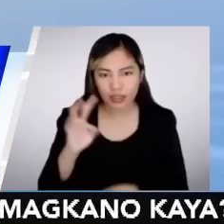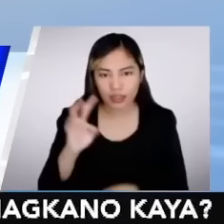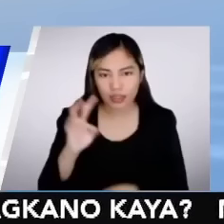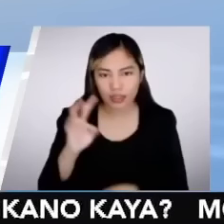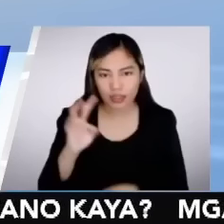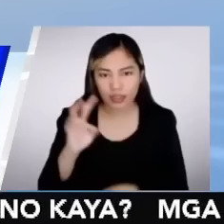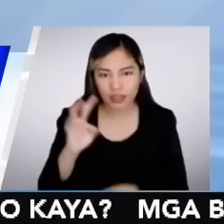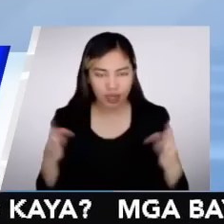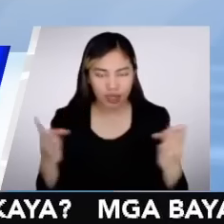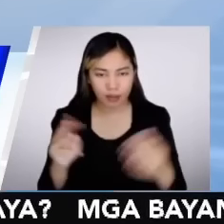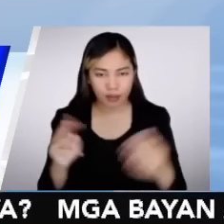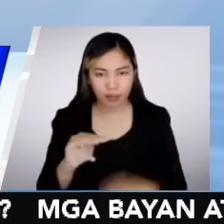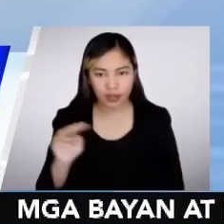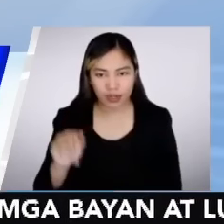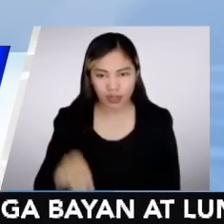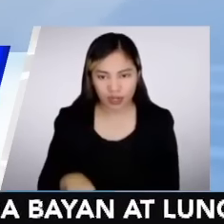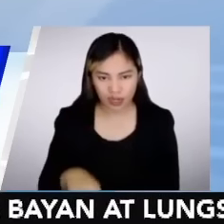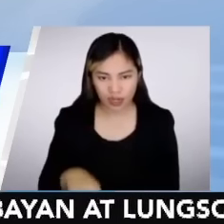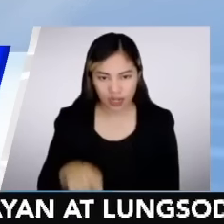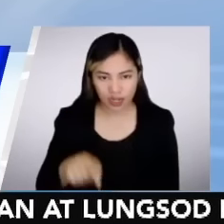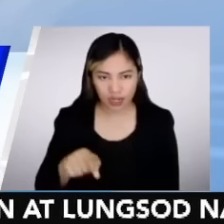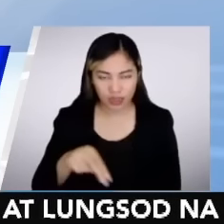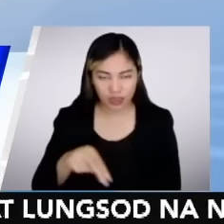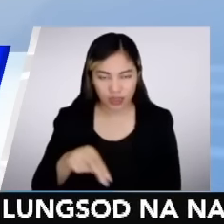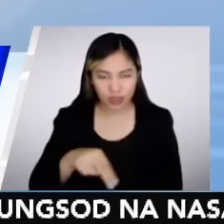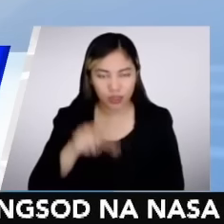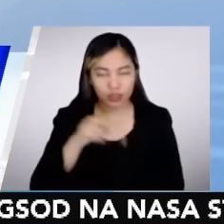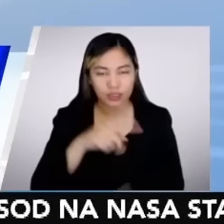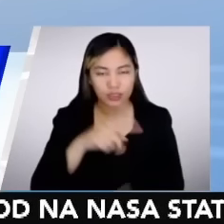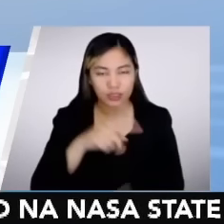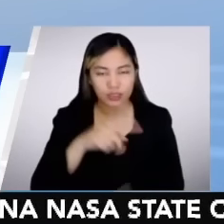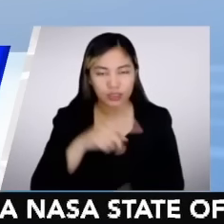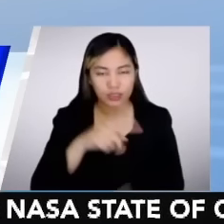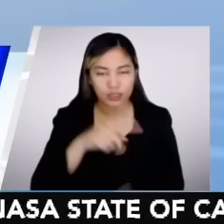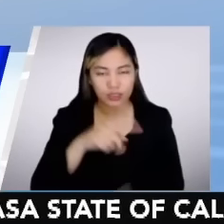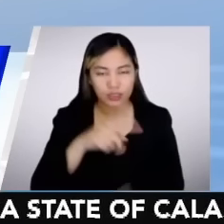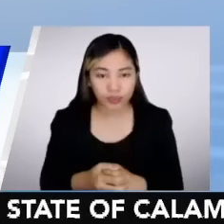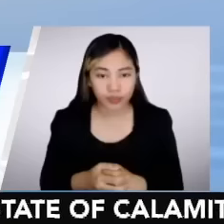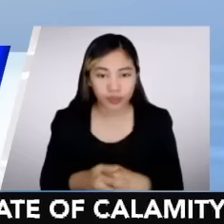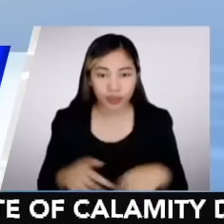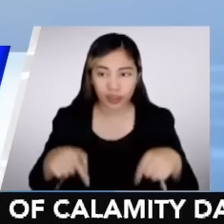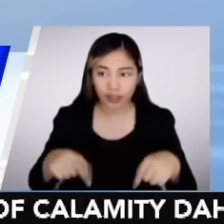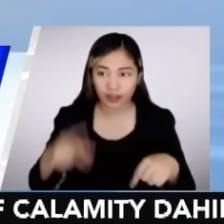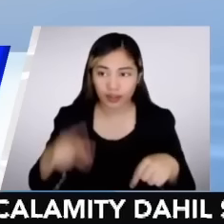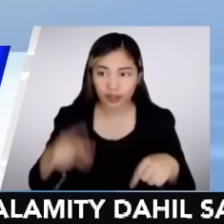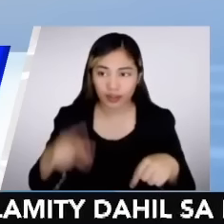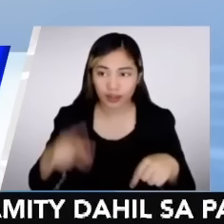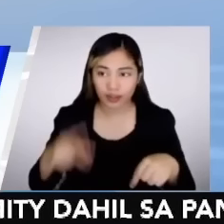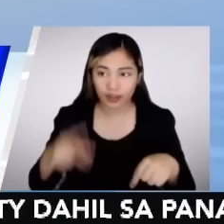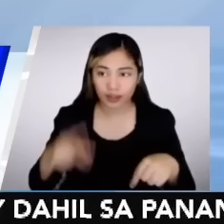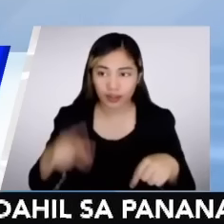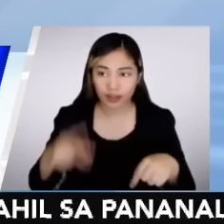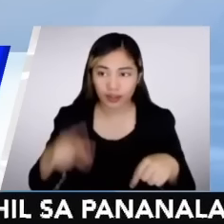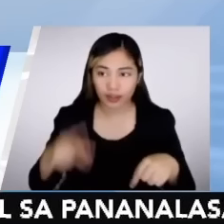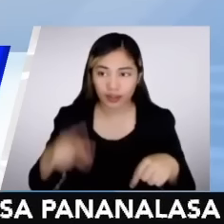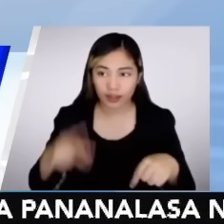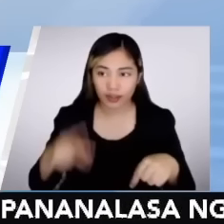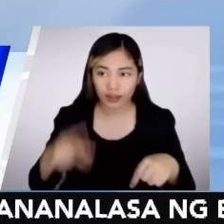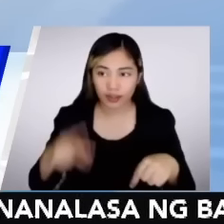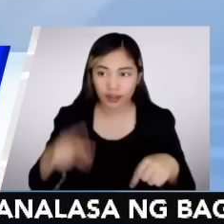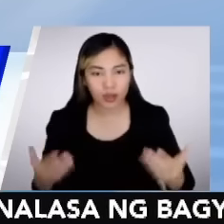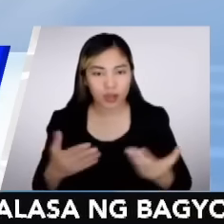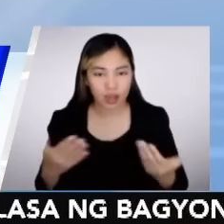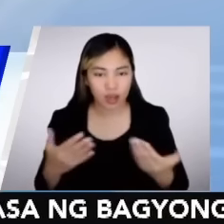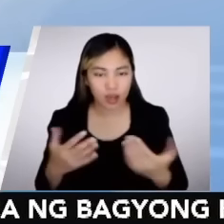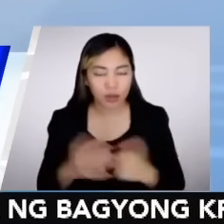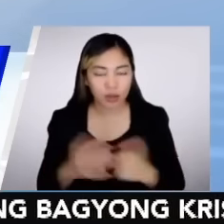gate naman, itong nasa aking likuran, kung nasa nakapwesto ang mga gwardiya at pulis, ang dami uling nakukumpiskang mga bawal,